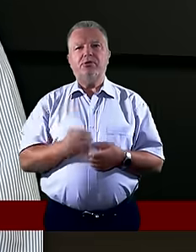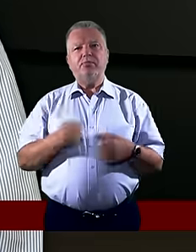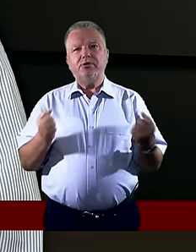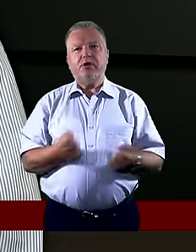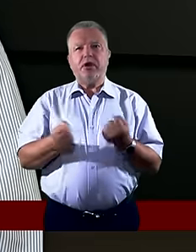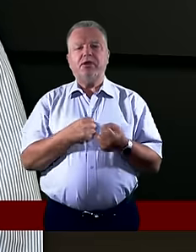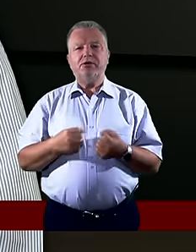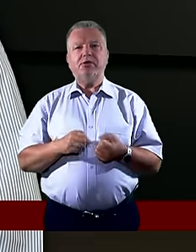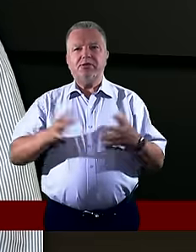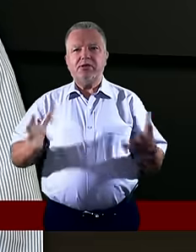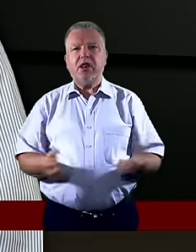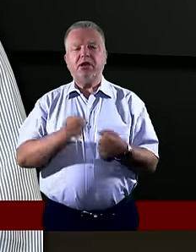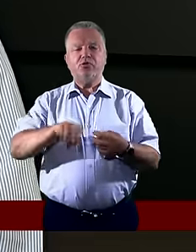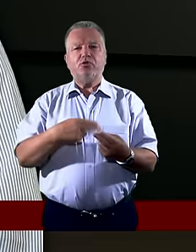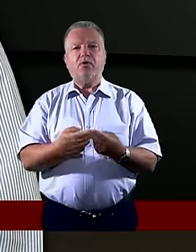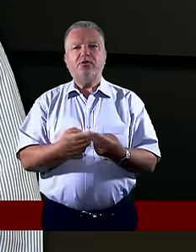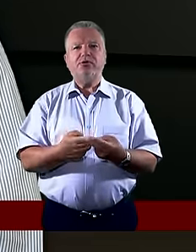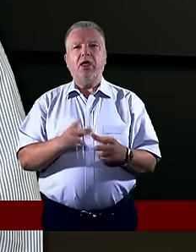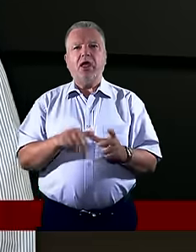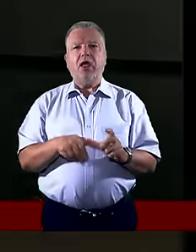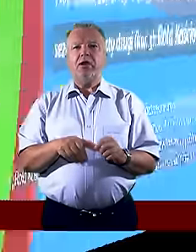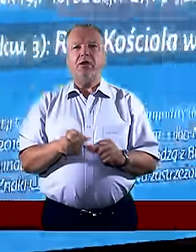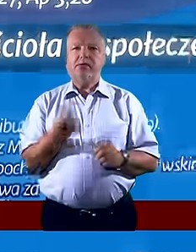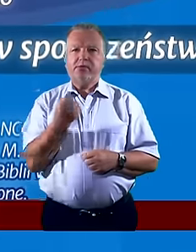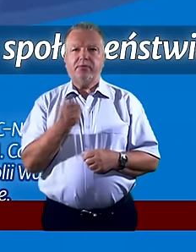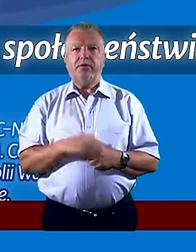odpowiedź, ale o tym za chwilę.